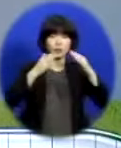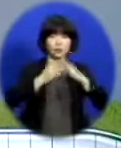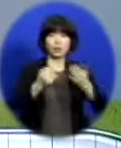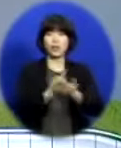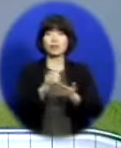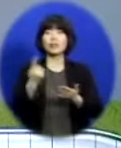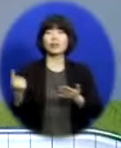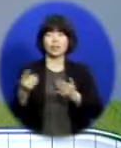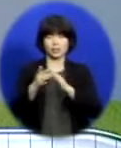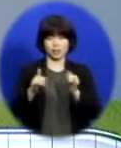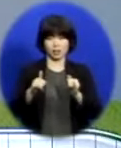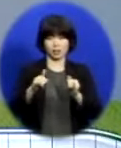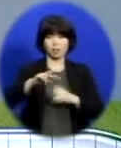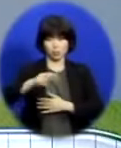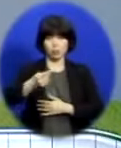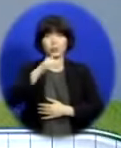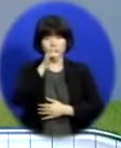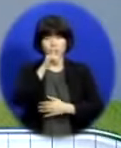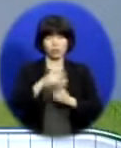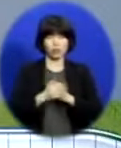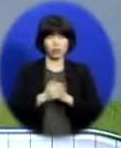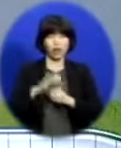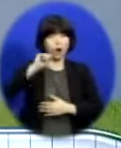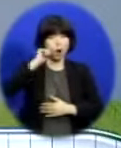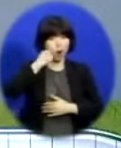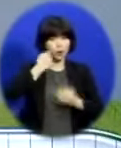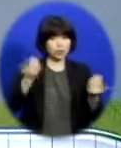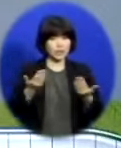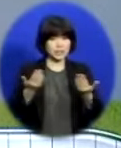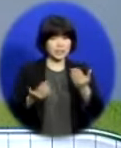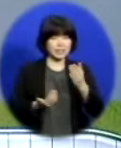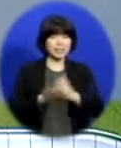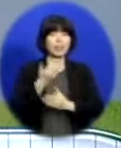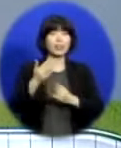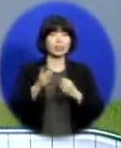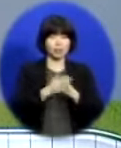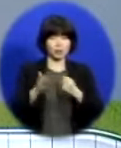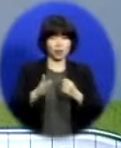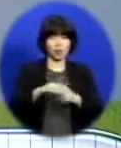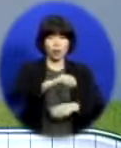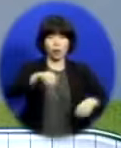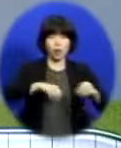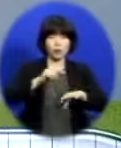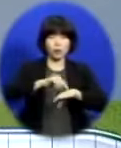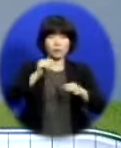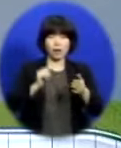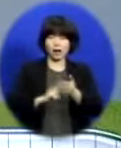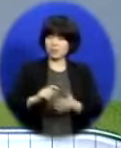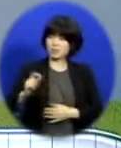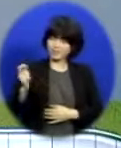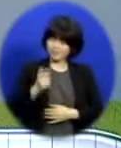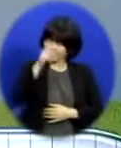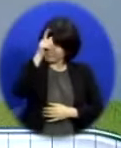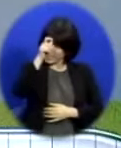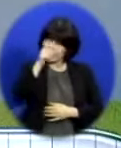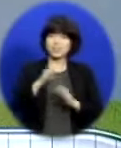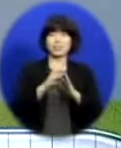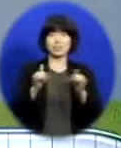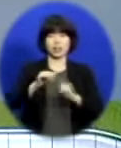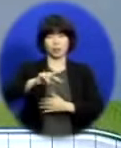사람도 있습니다 어려운 일이 생겼기 때문에 오히려 마음이 강해지는 사람도